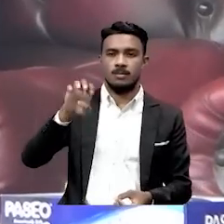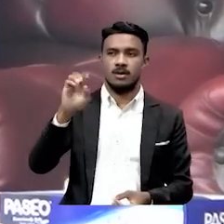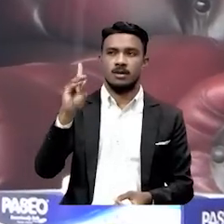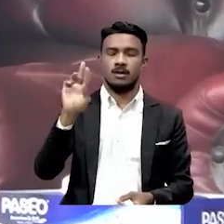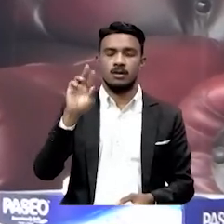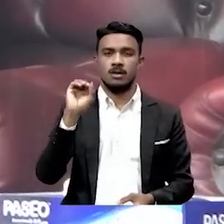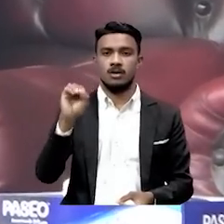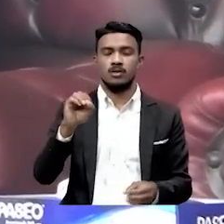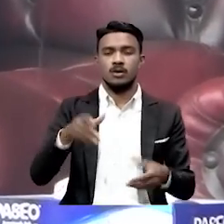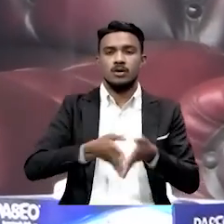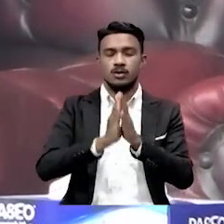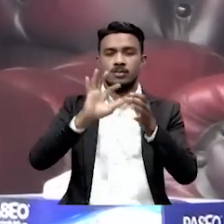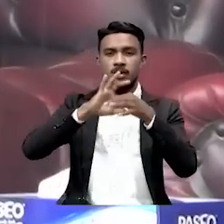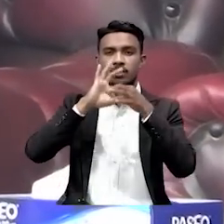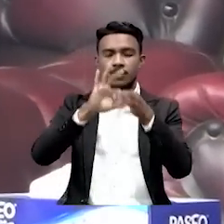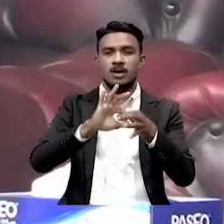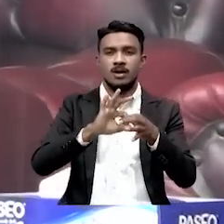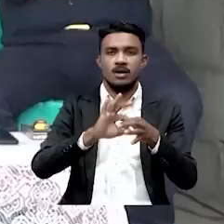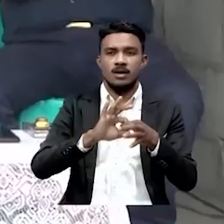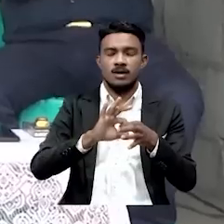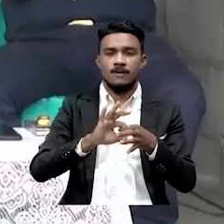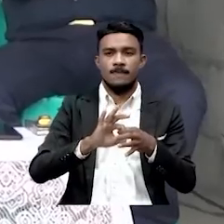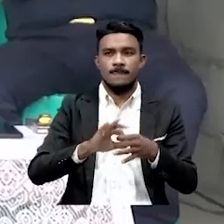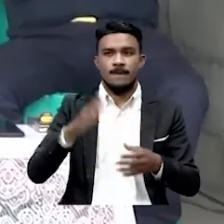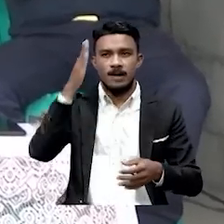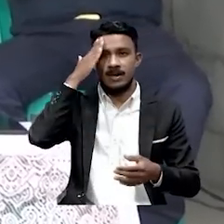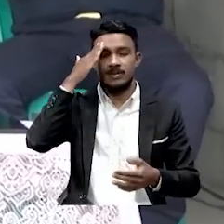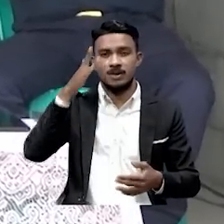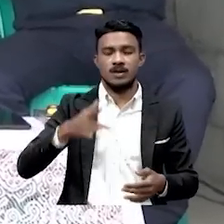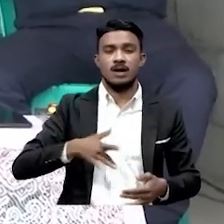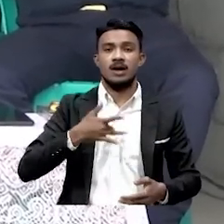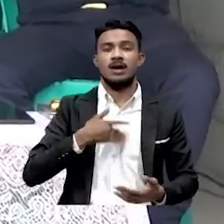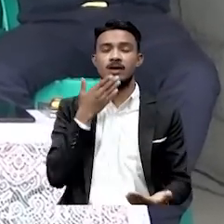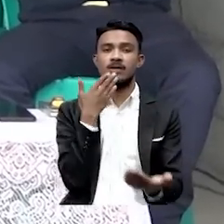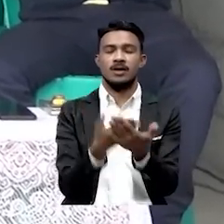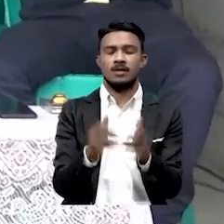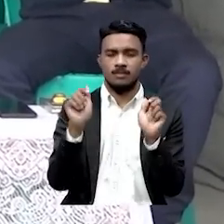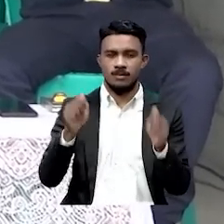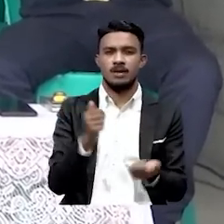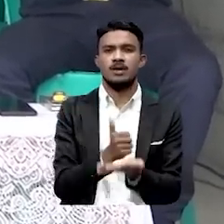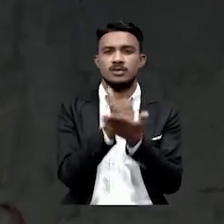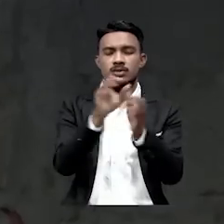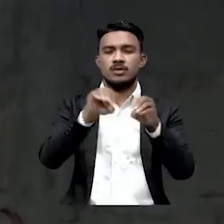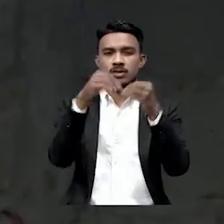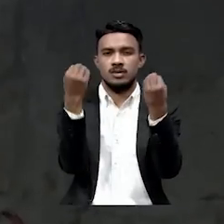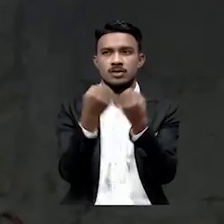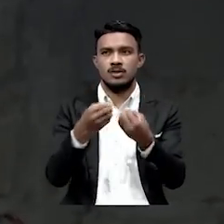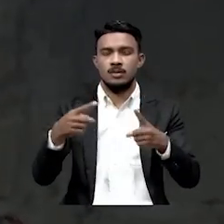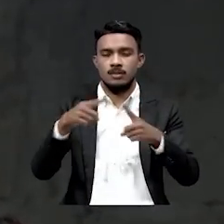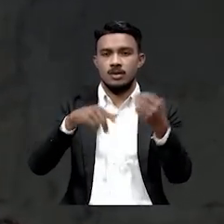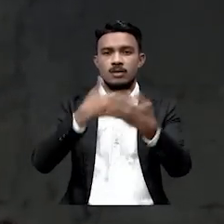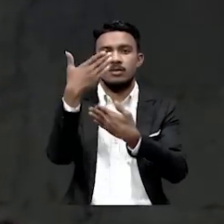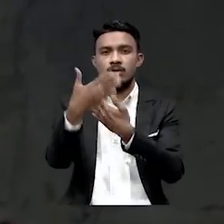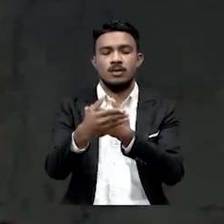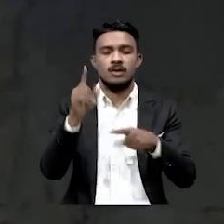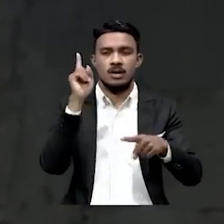pensamento no atitude pasarunian. Pensamento o comportamento ne mak bele salva organisasaun ne pa oi. Se comportamento, pensamento